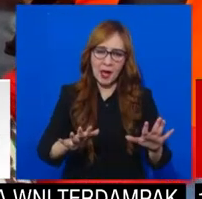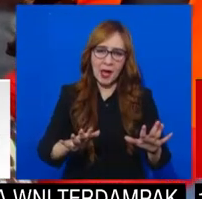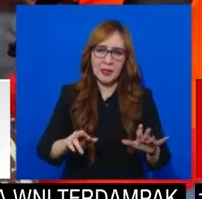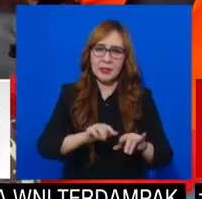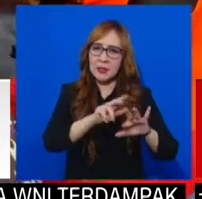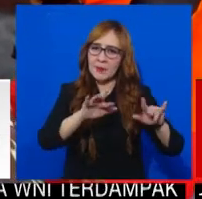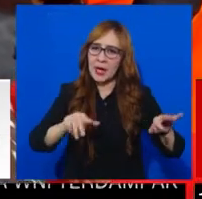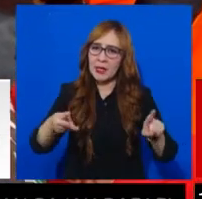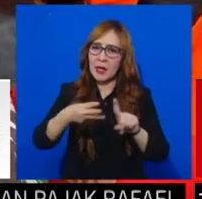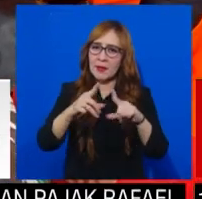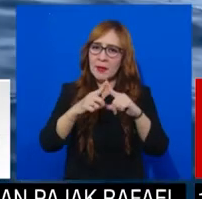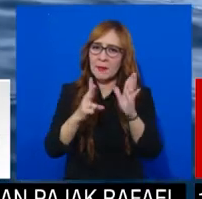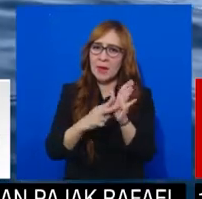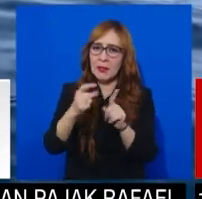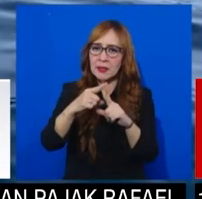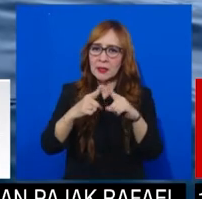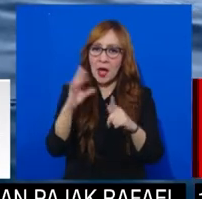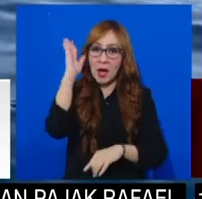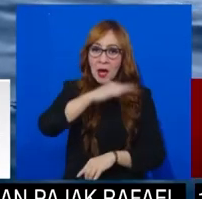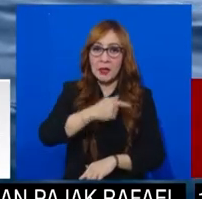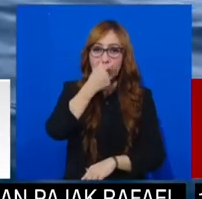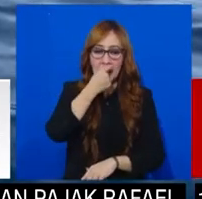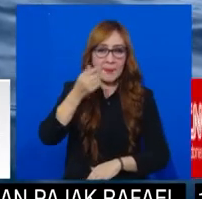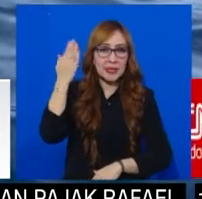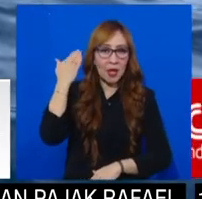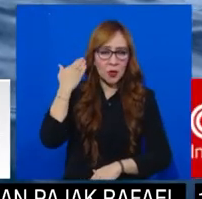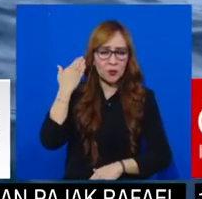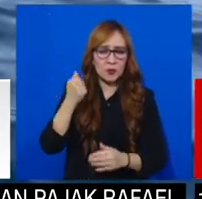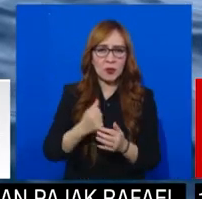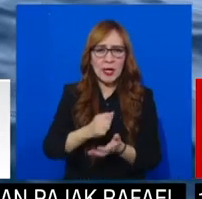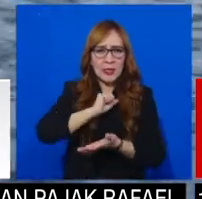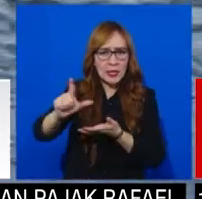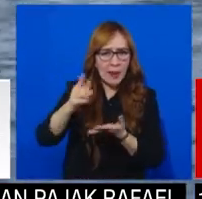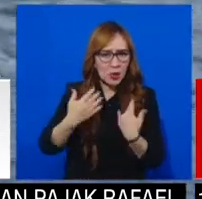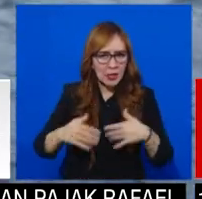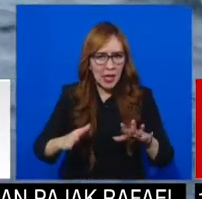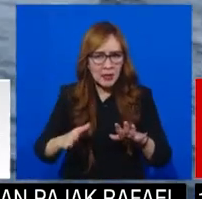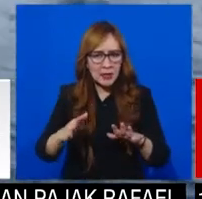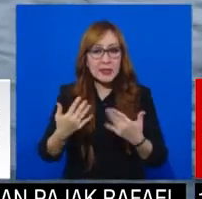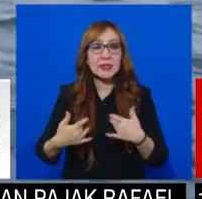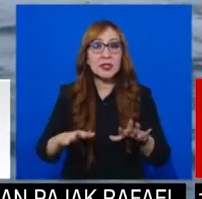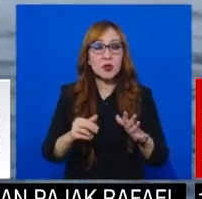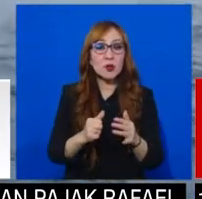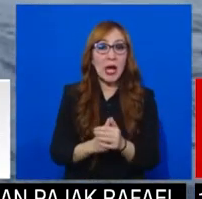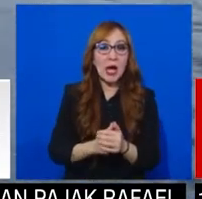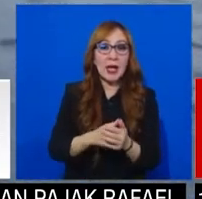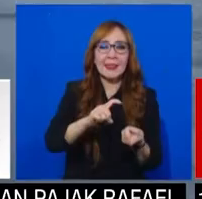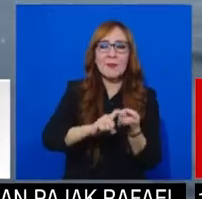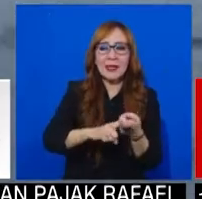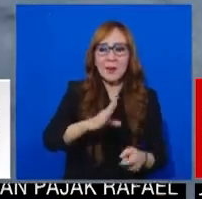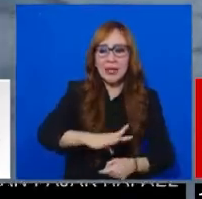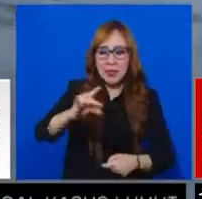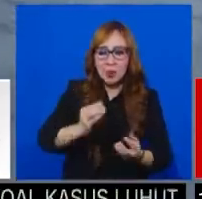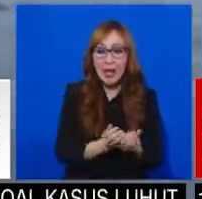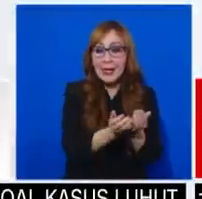perairan Banda pada Kamis lalu. Ia dilaporkan hilang setelah nelayan setempat menemukan perahu korban terombang-ambing tanpa awak.